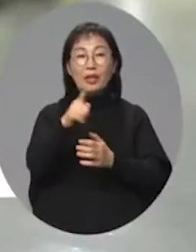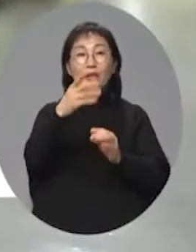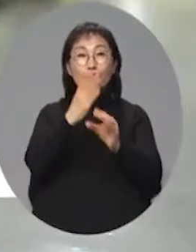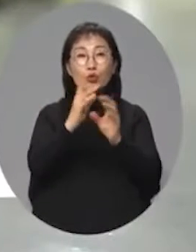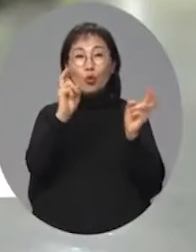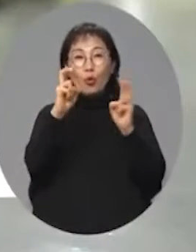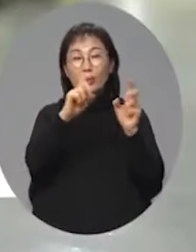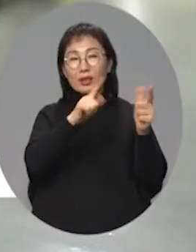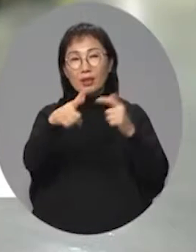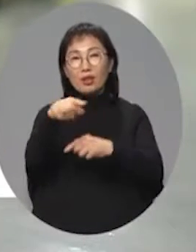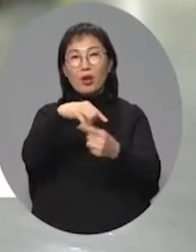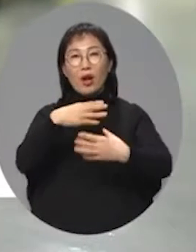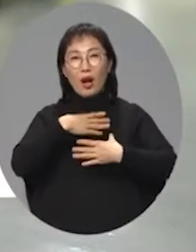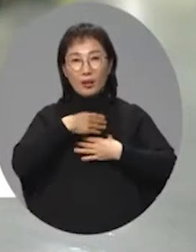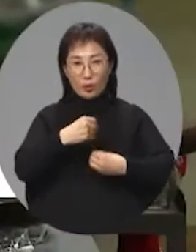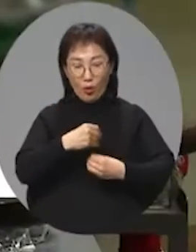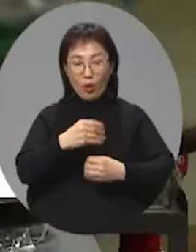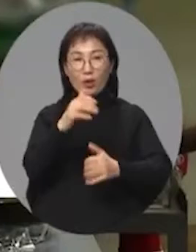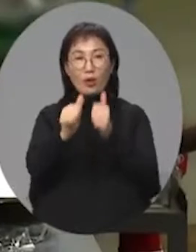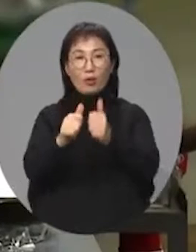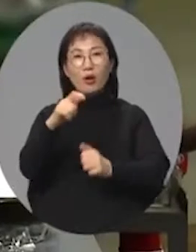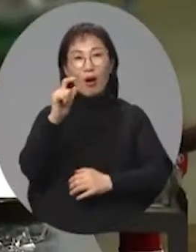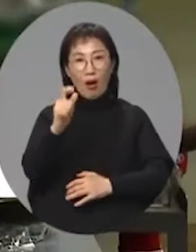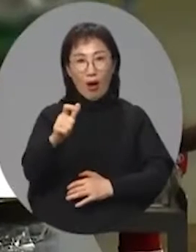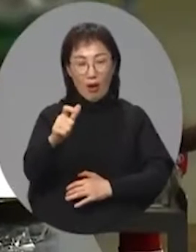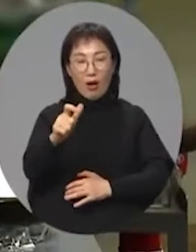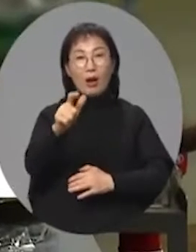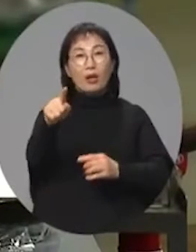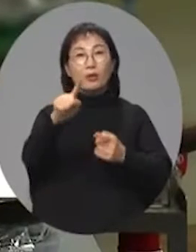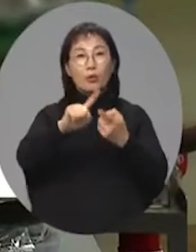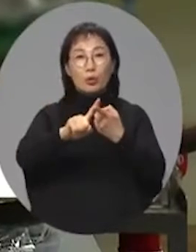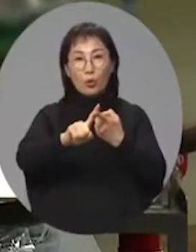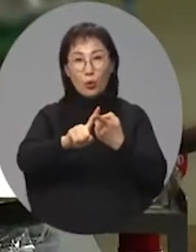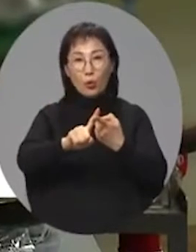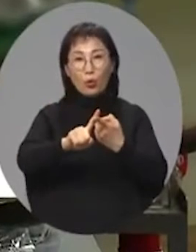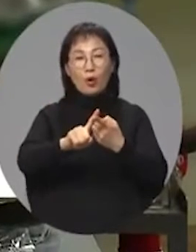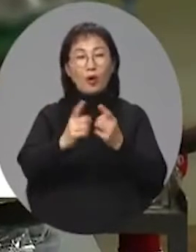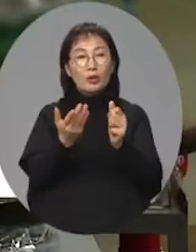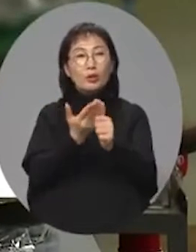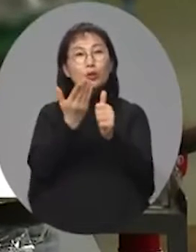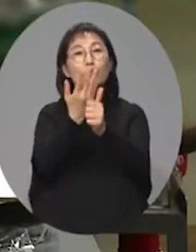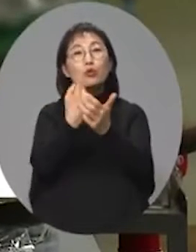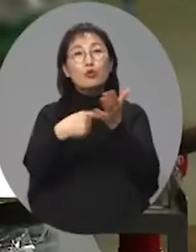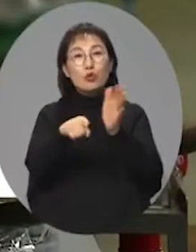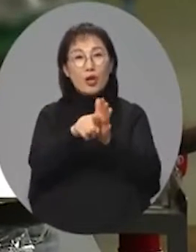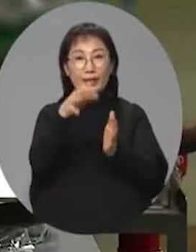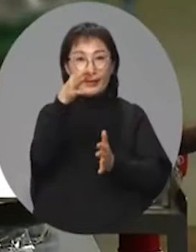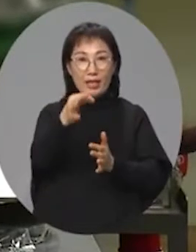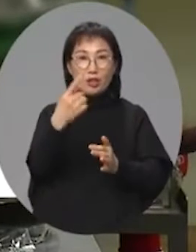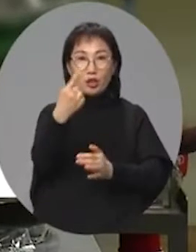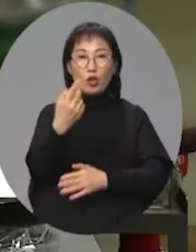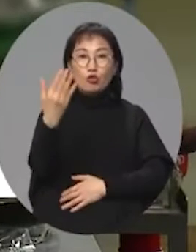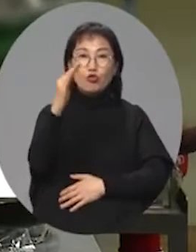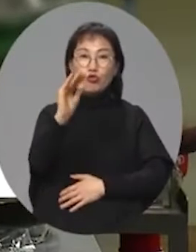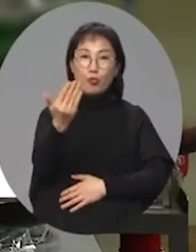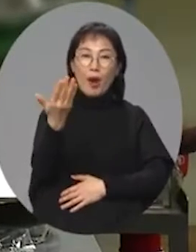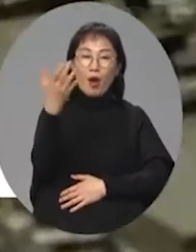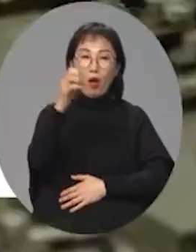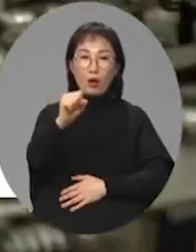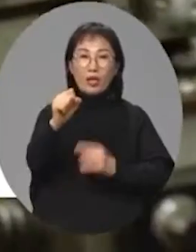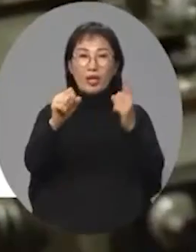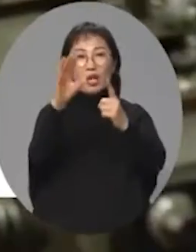경영안정과 경쟁력 강화 벤처 기업을 육성 벤처기업 육성을 위한 작은 1900원 을 1%